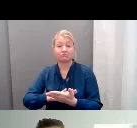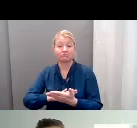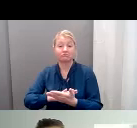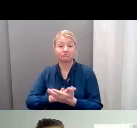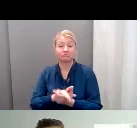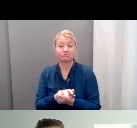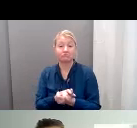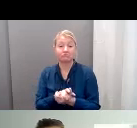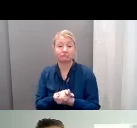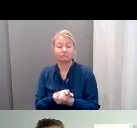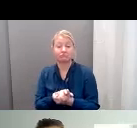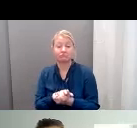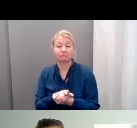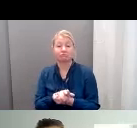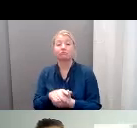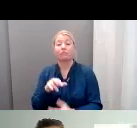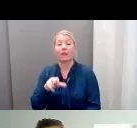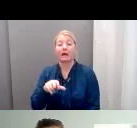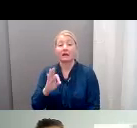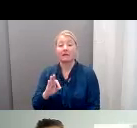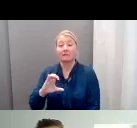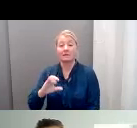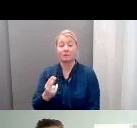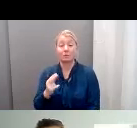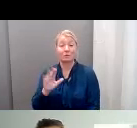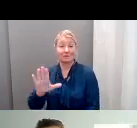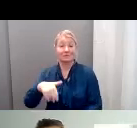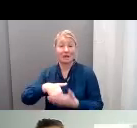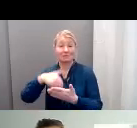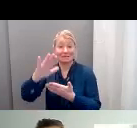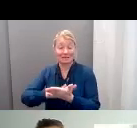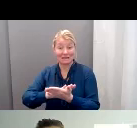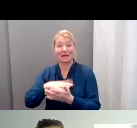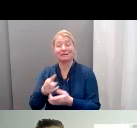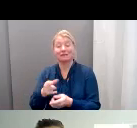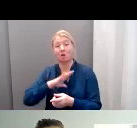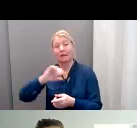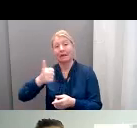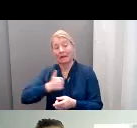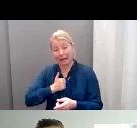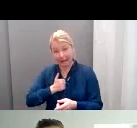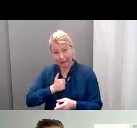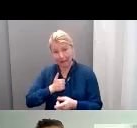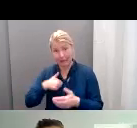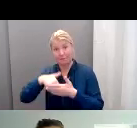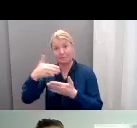Och på RFSU:s hemsida så finns det då en sida som heter